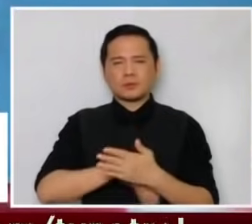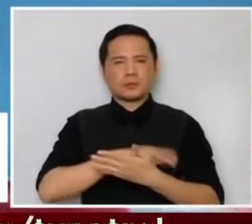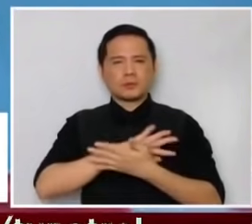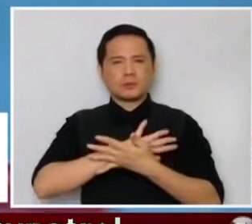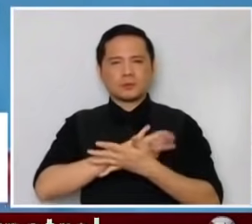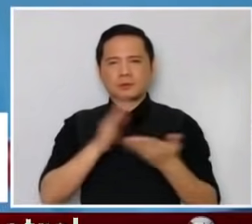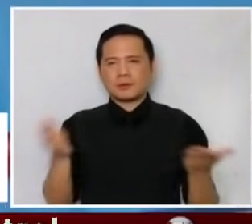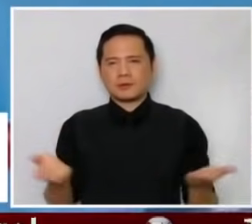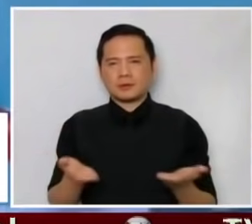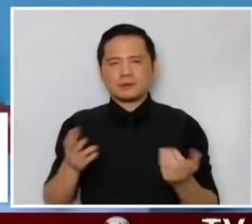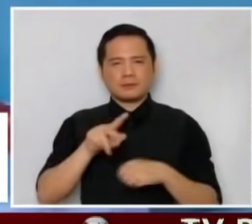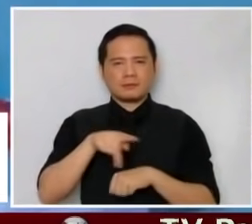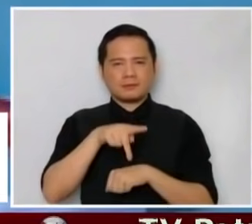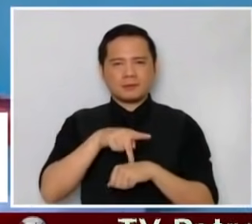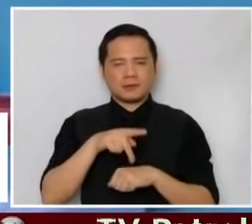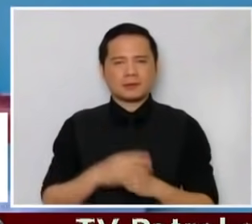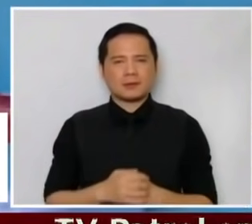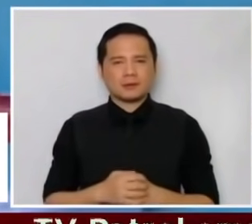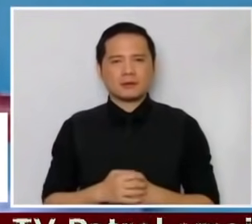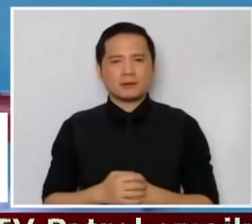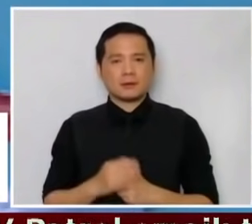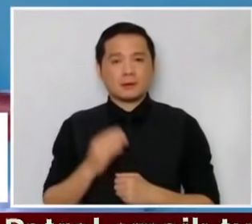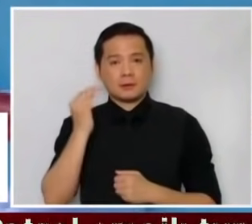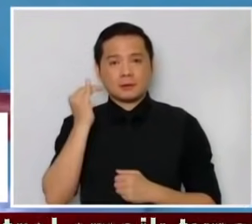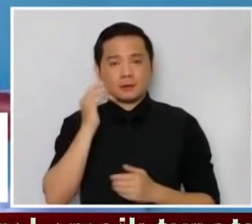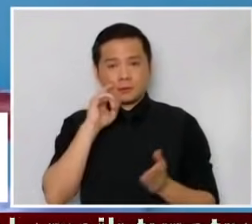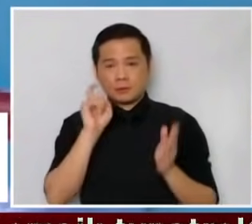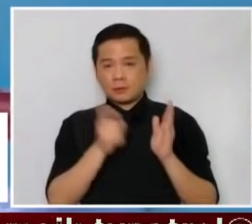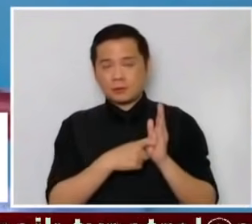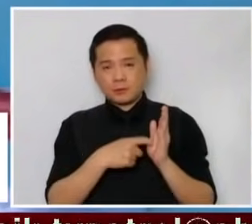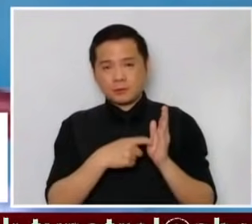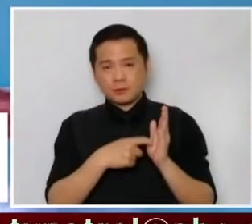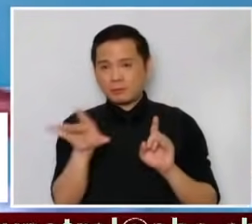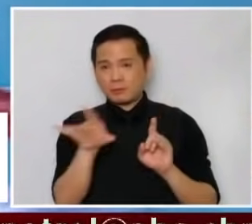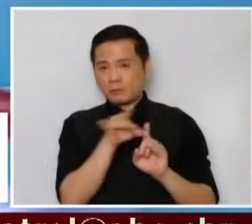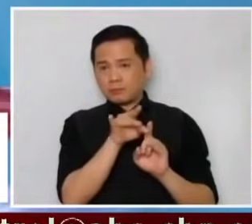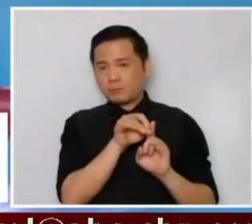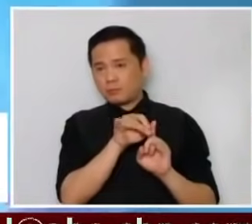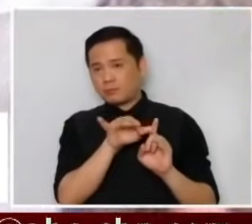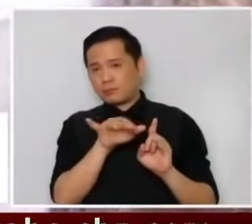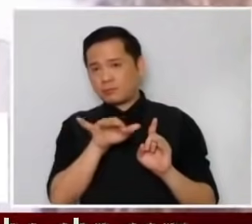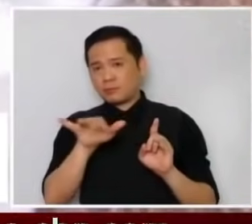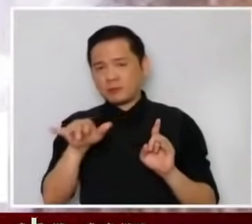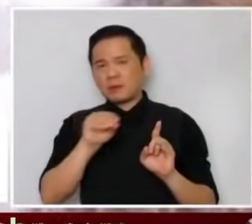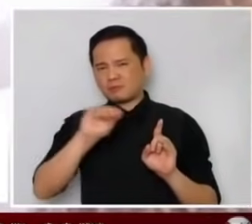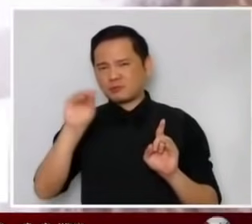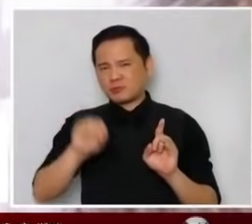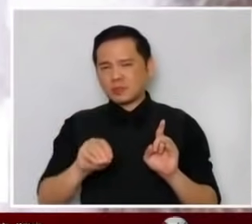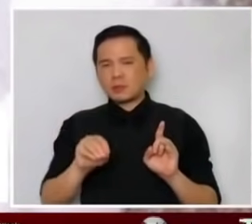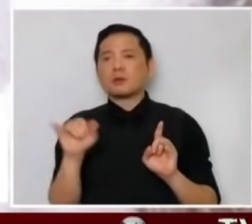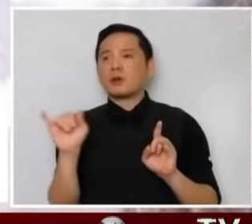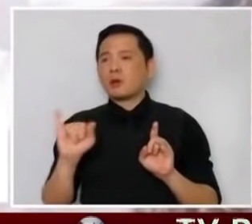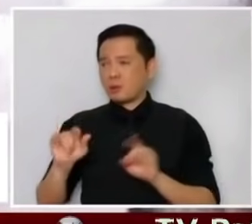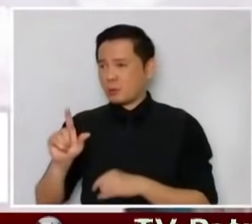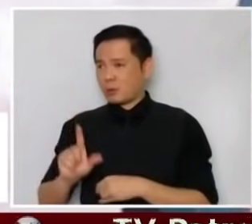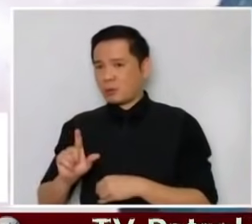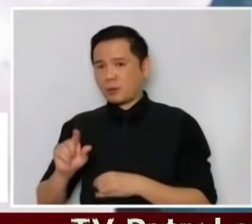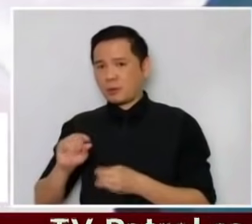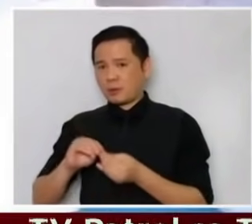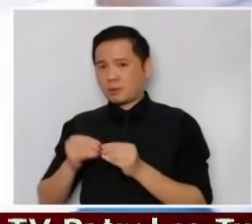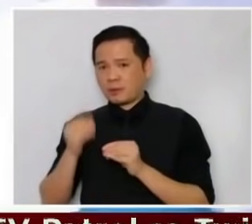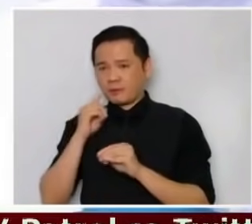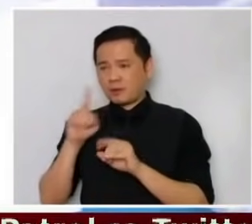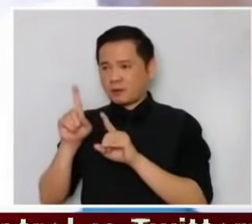Pilipinas. Bukod kasi sa nakikitang pagbaba ng positivity rate sa kabila ng pagbabari ng testing output, may isa pang dahilan